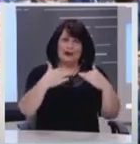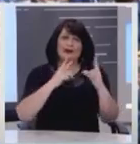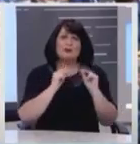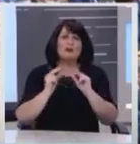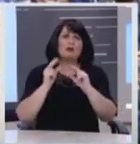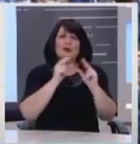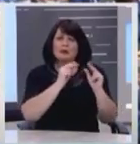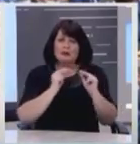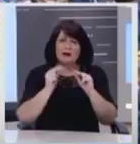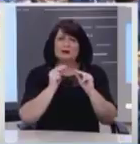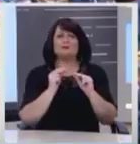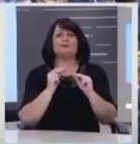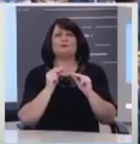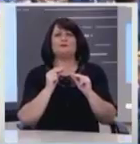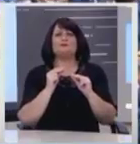συνομιλιών,